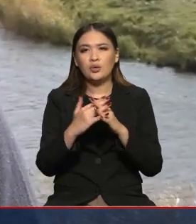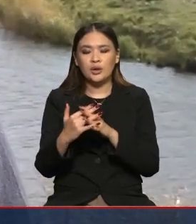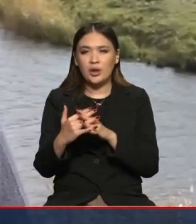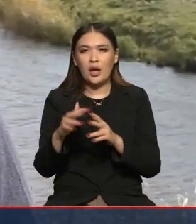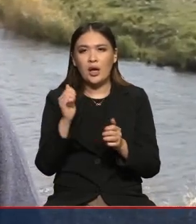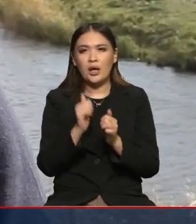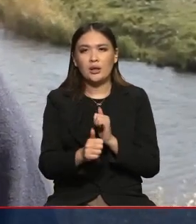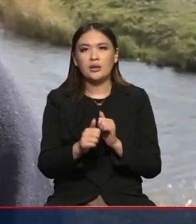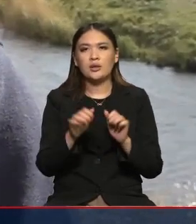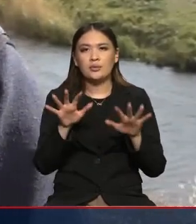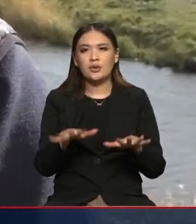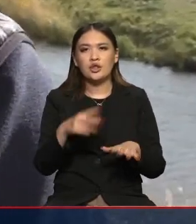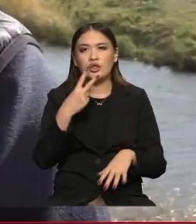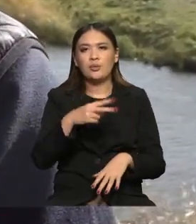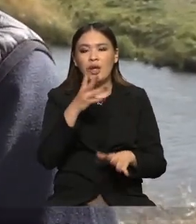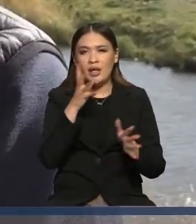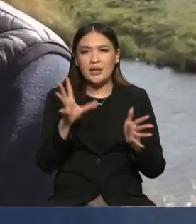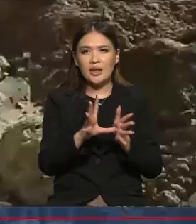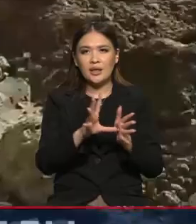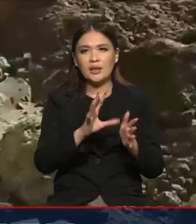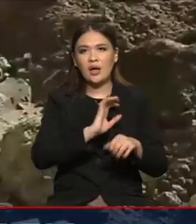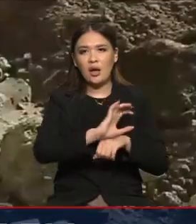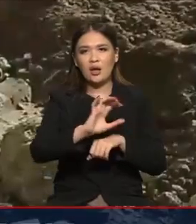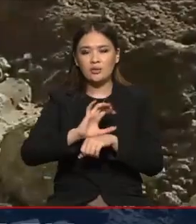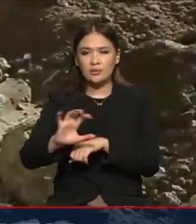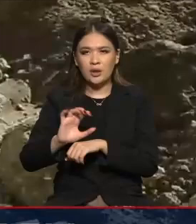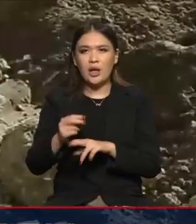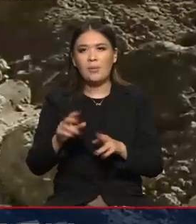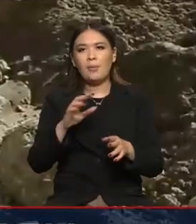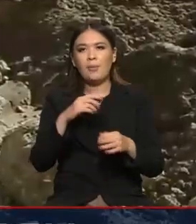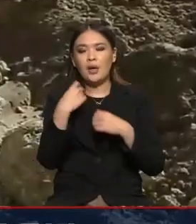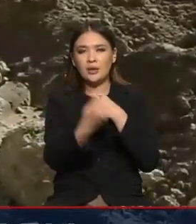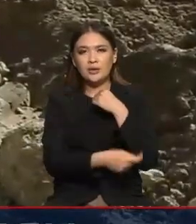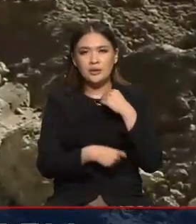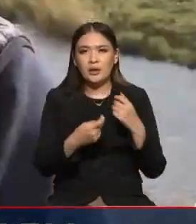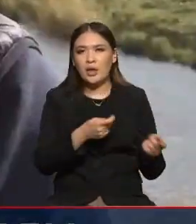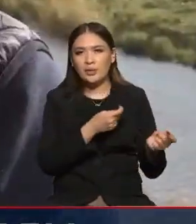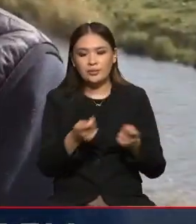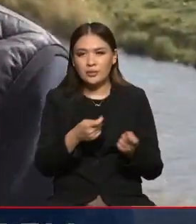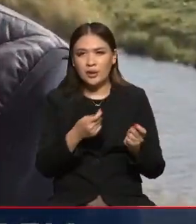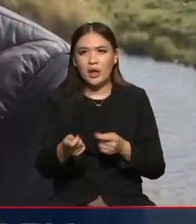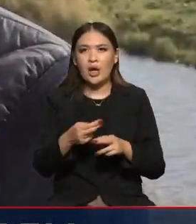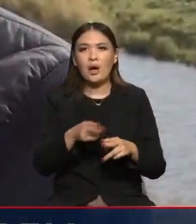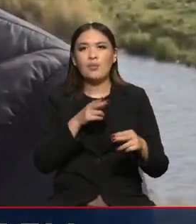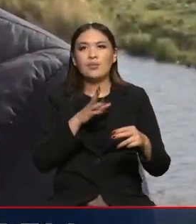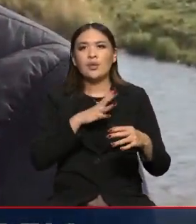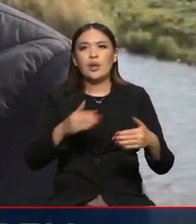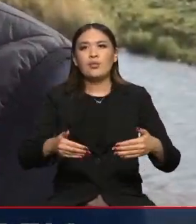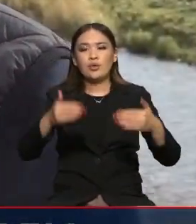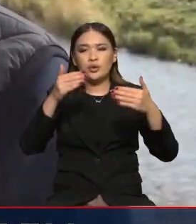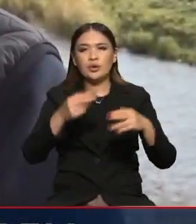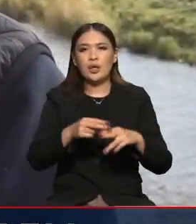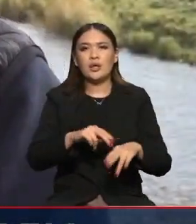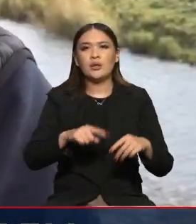елді мекенге 20-дан астам техника жұмылдырылған. Инертті материал карьерден тасымалданады. Біз бөгеттердің енін 5,